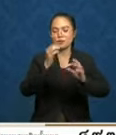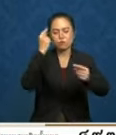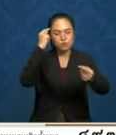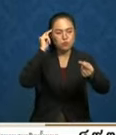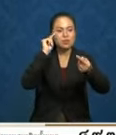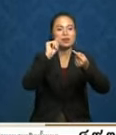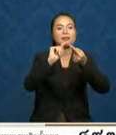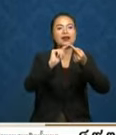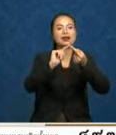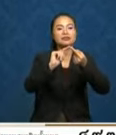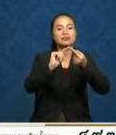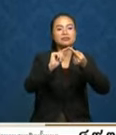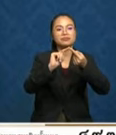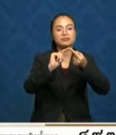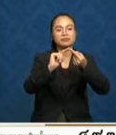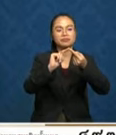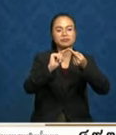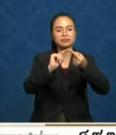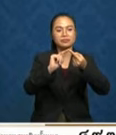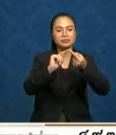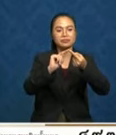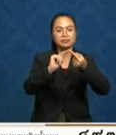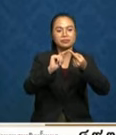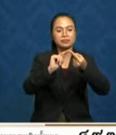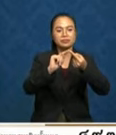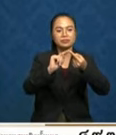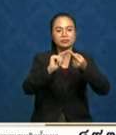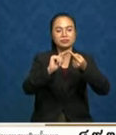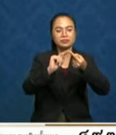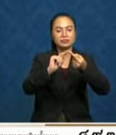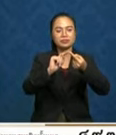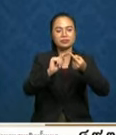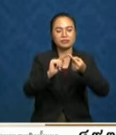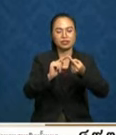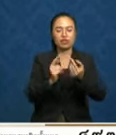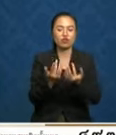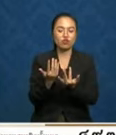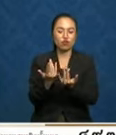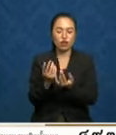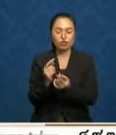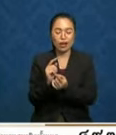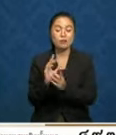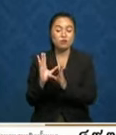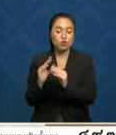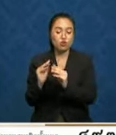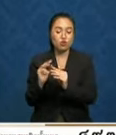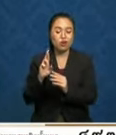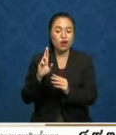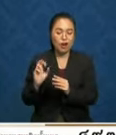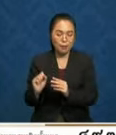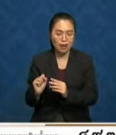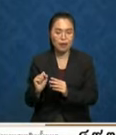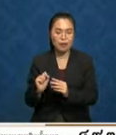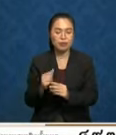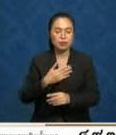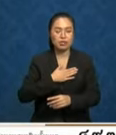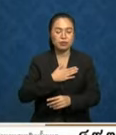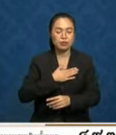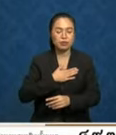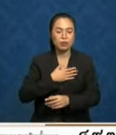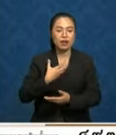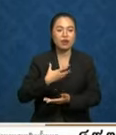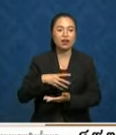จจะได้ 100% หรือไม่ 100% นี่เป็นเรื่องของสภาซึ่งคาดหมายยากที่ผมเรียนให้ท่านทราบอย่าง